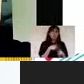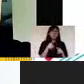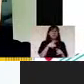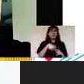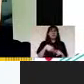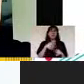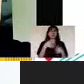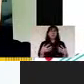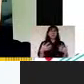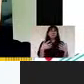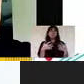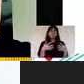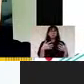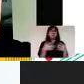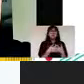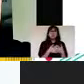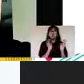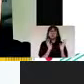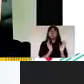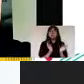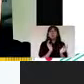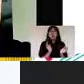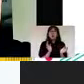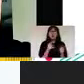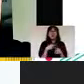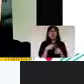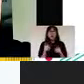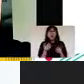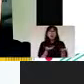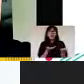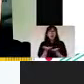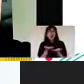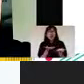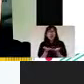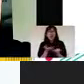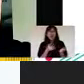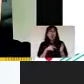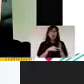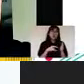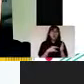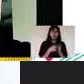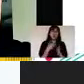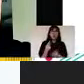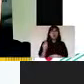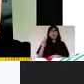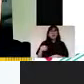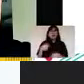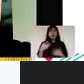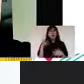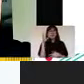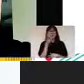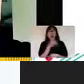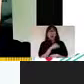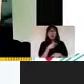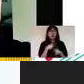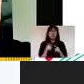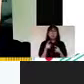sudah memanfaatkan berbagai layanan teknologi keuangan gitu. Next slide.